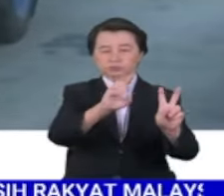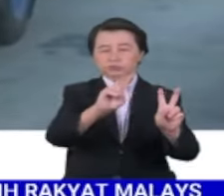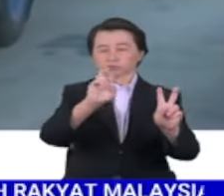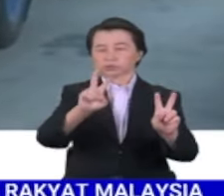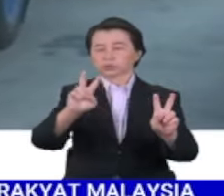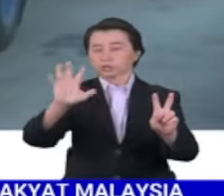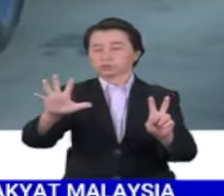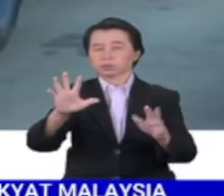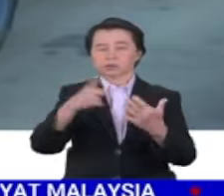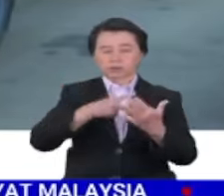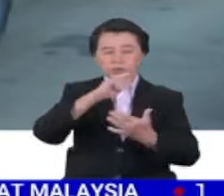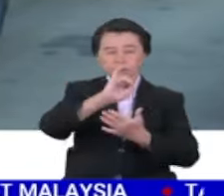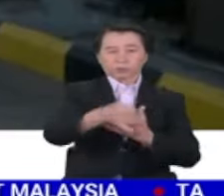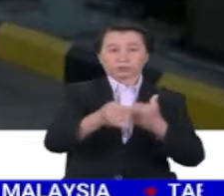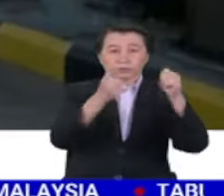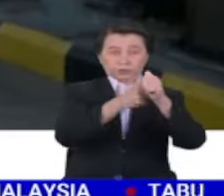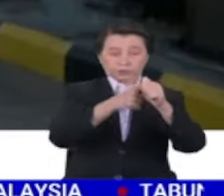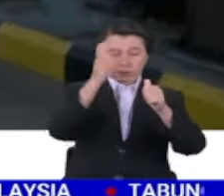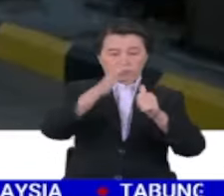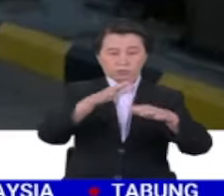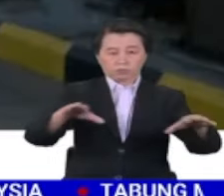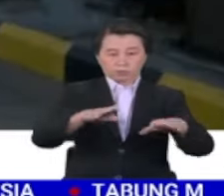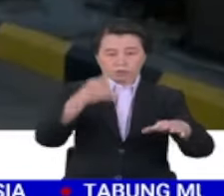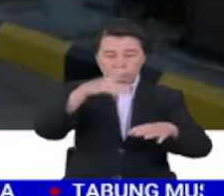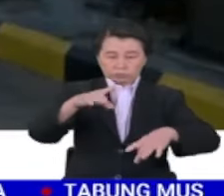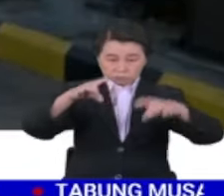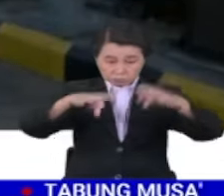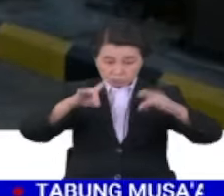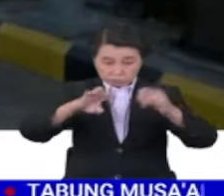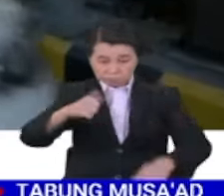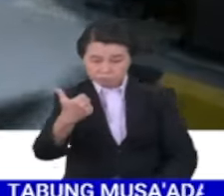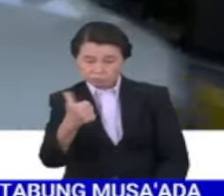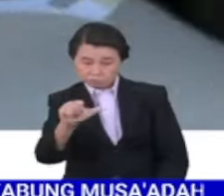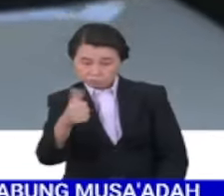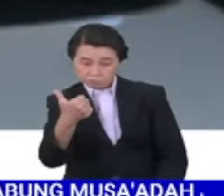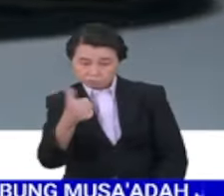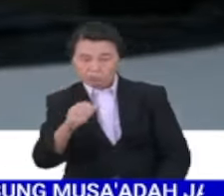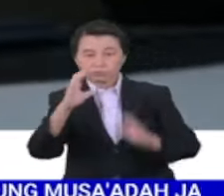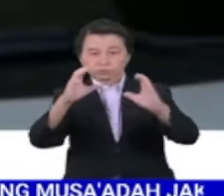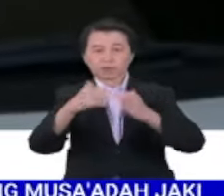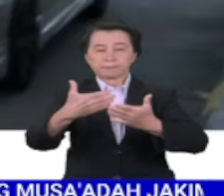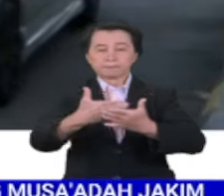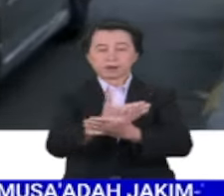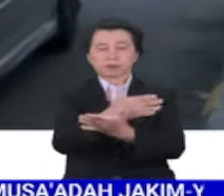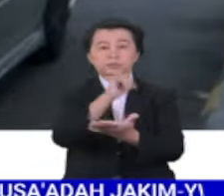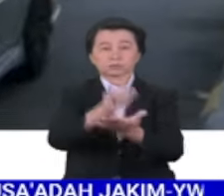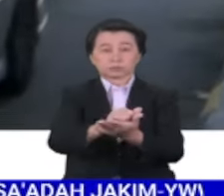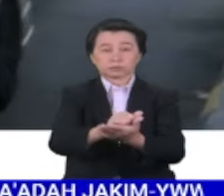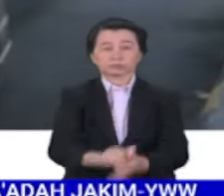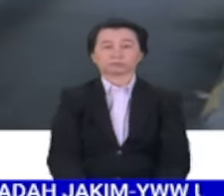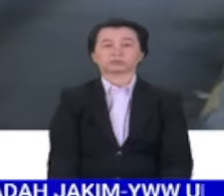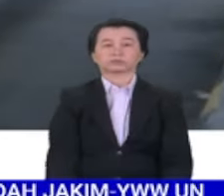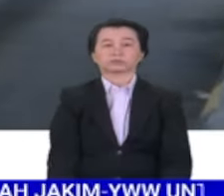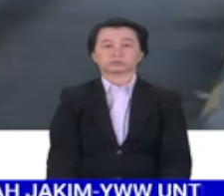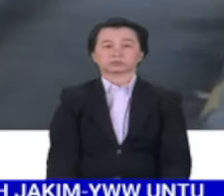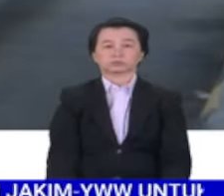jelasnya Project Rintis akan dilaksana bagi menguji keberkanan kaidah baru itu